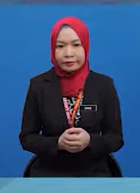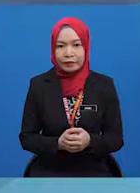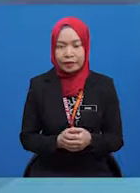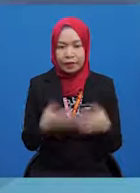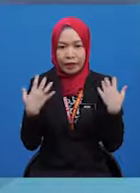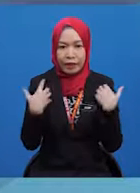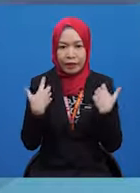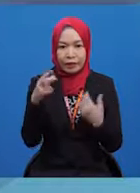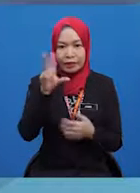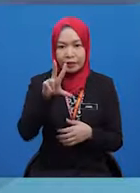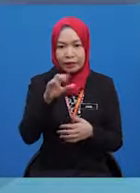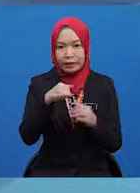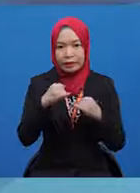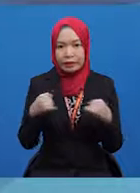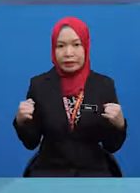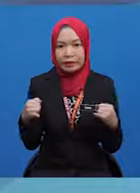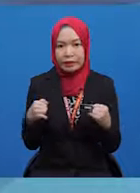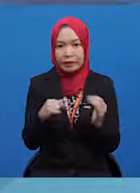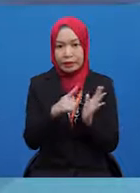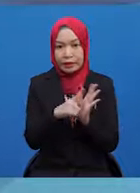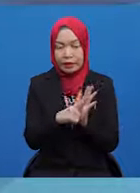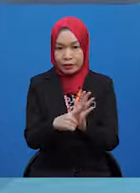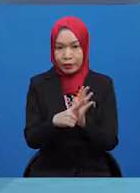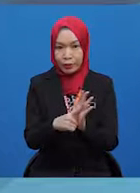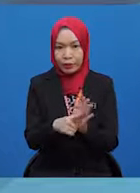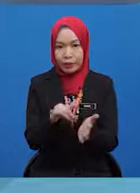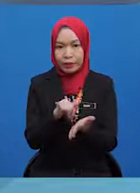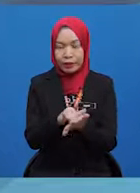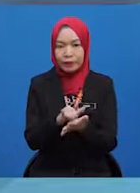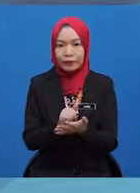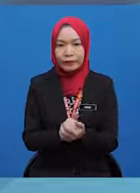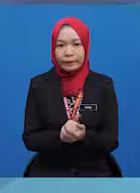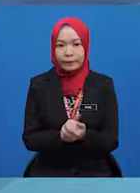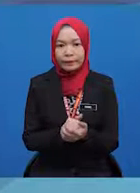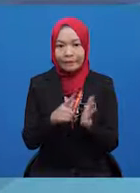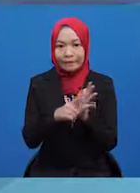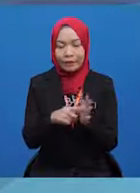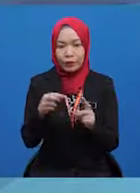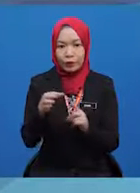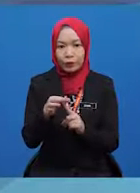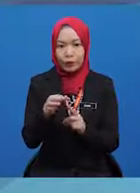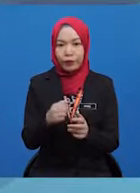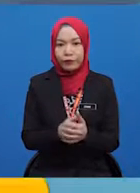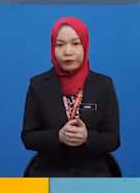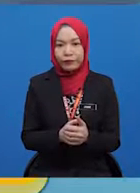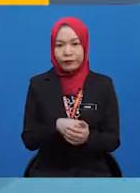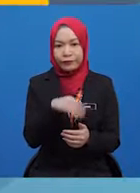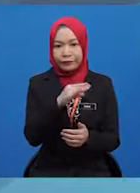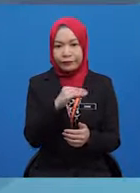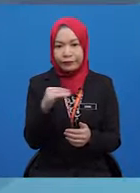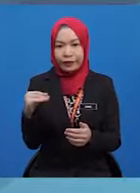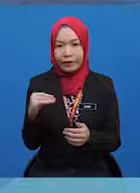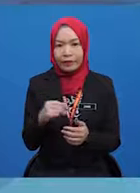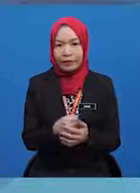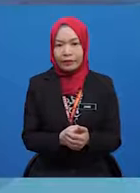Terdapat tiga jenis reka bentuk logo, iaitu logo huruf, logo